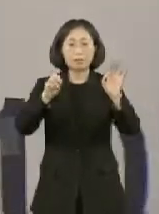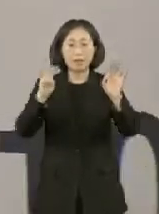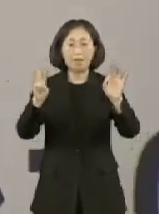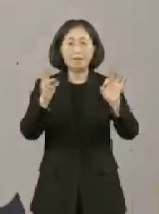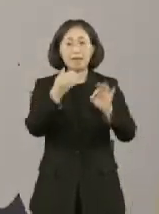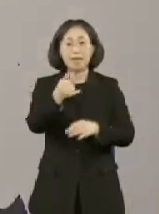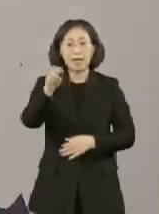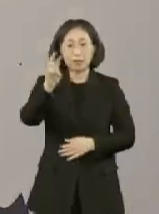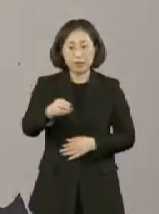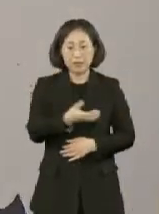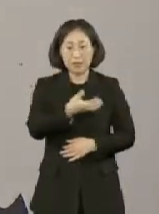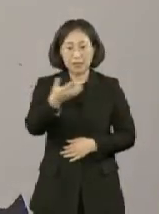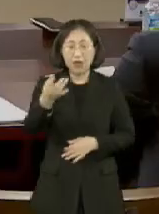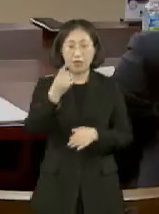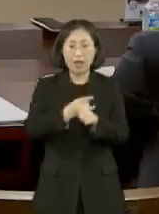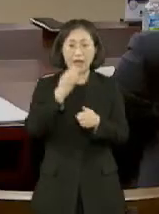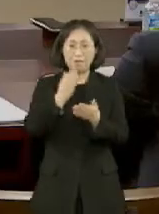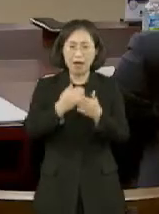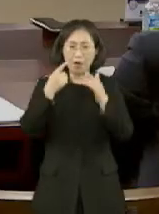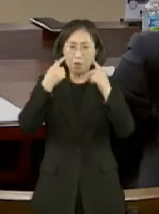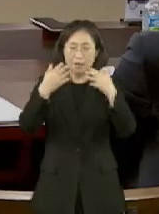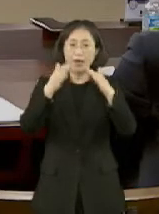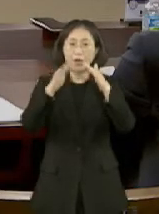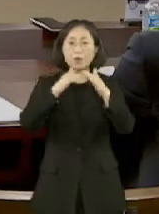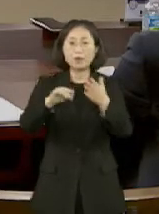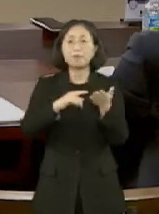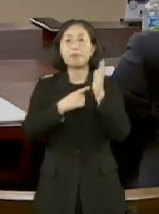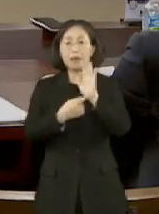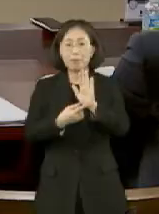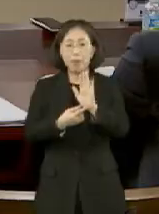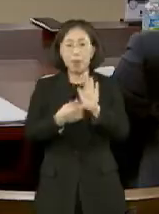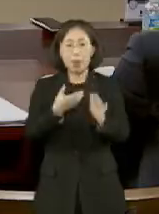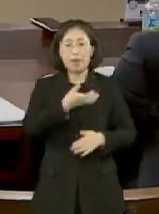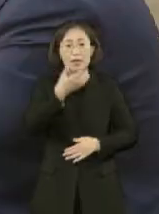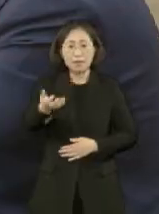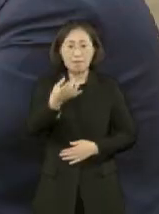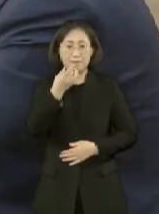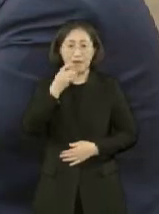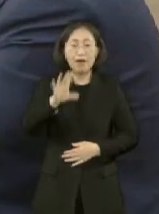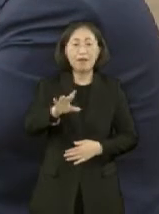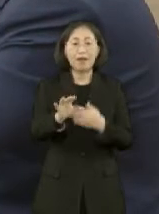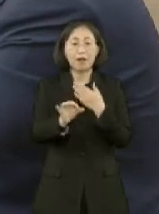세종 이전에 대한 입장을 정리해 발표한다는 계획으로 이전을 강행할